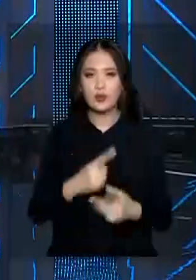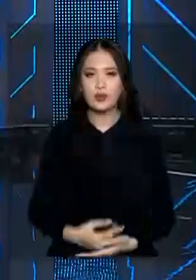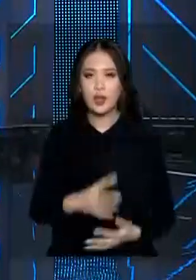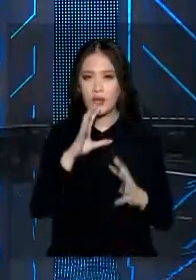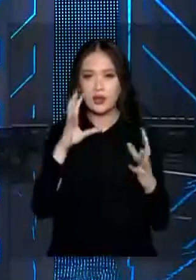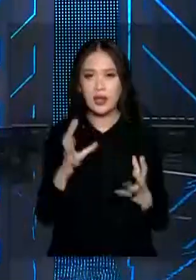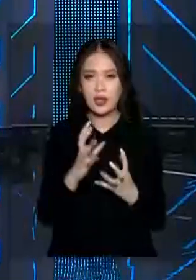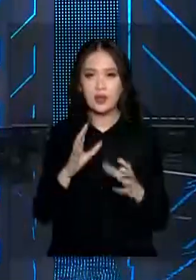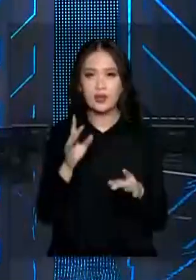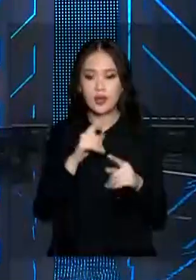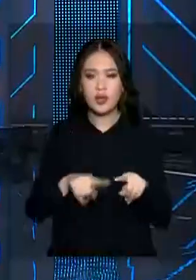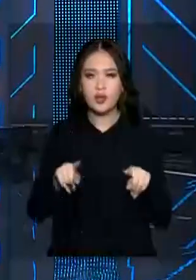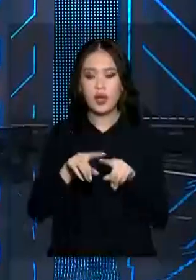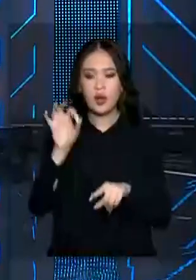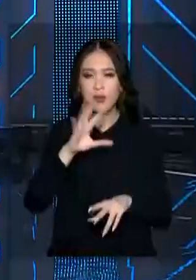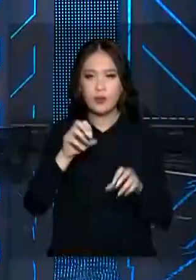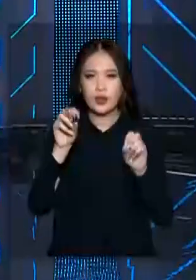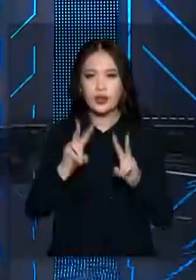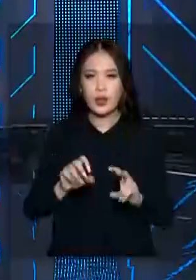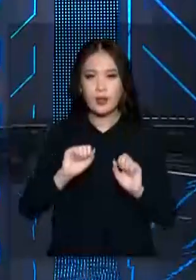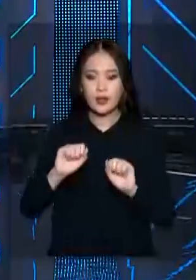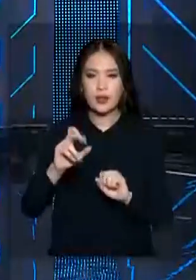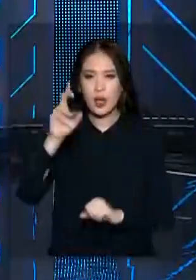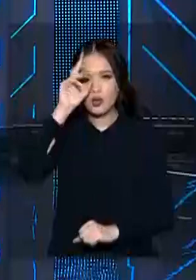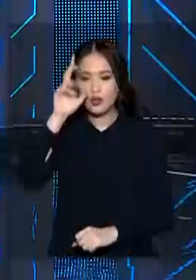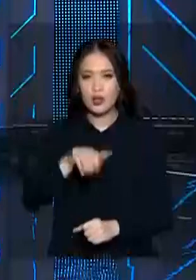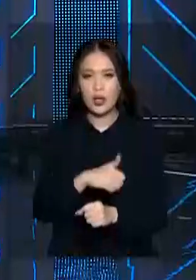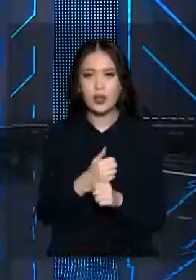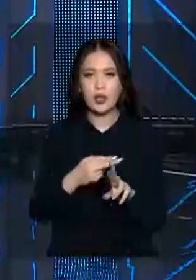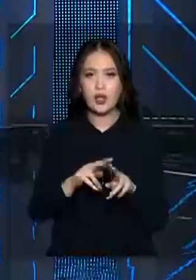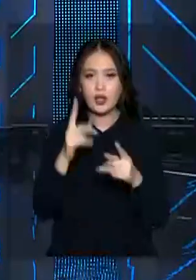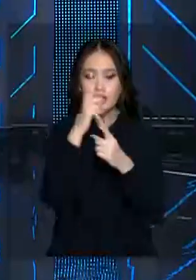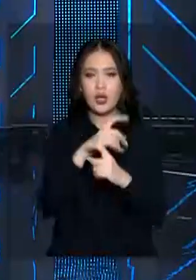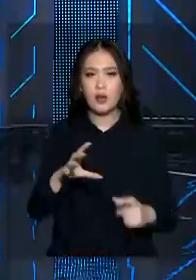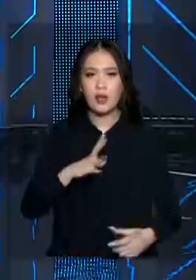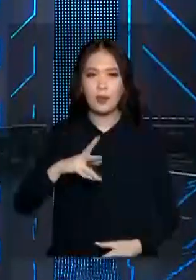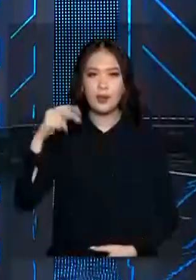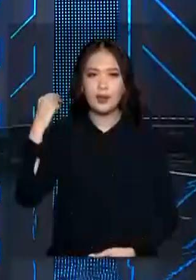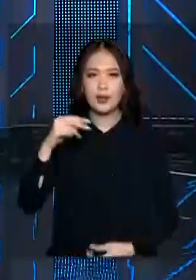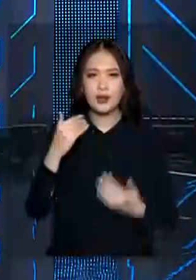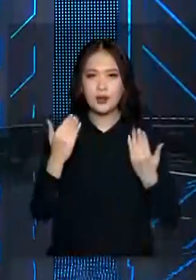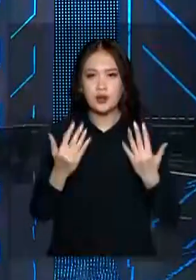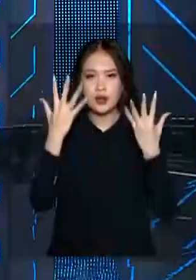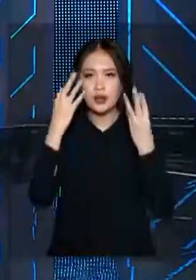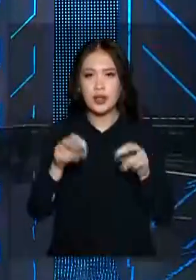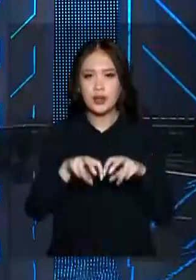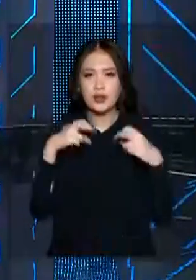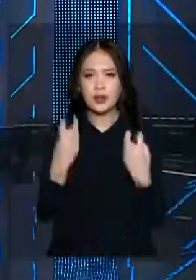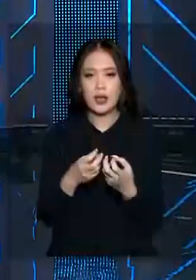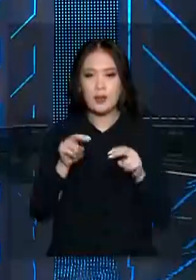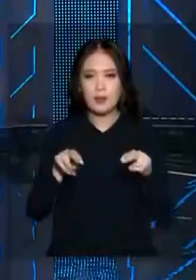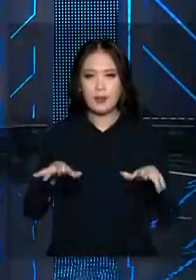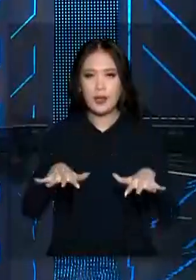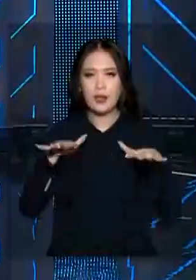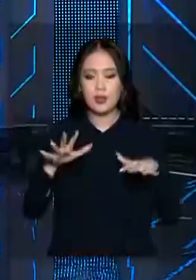Сохранить стабильность и безопасность – приоритет для государства. Об этом заявил президент в ходе сегодняшнего заседания Сената